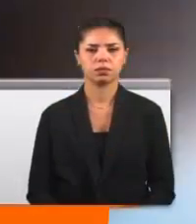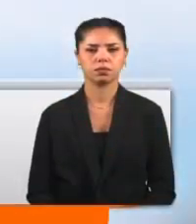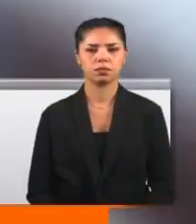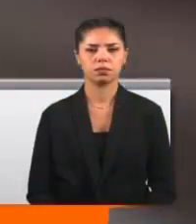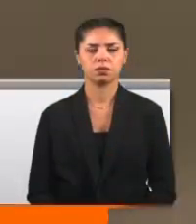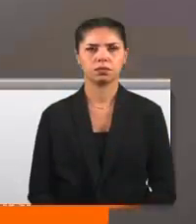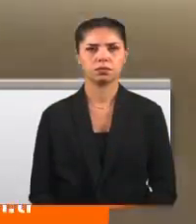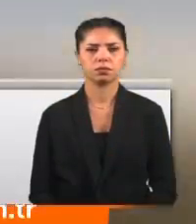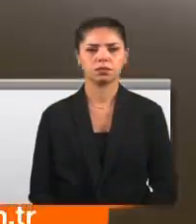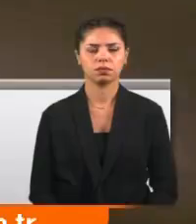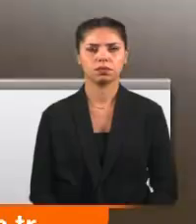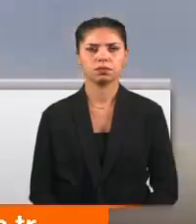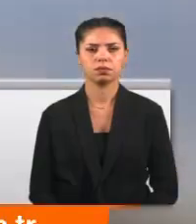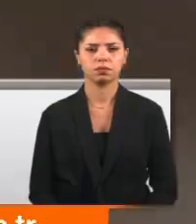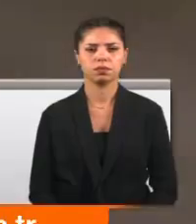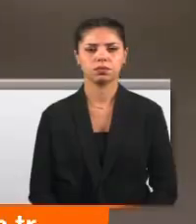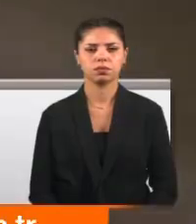He? Bitti.